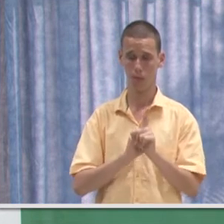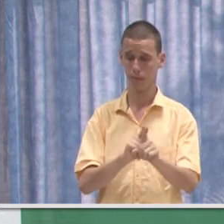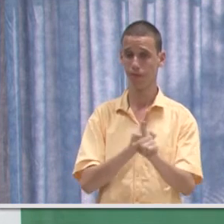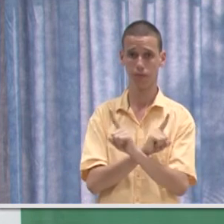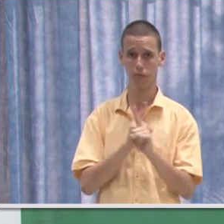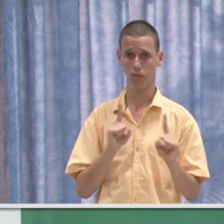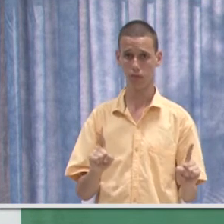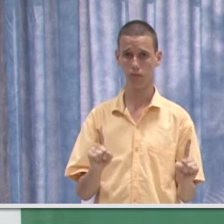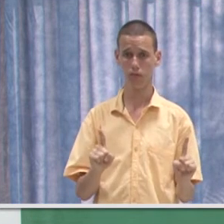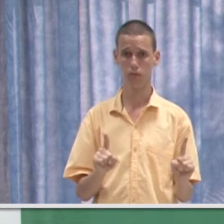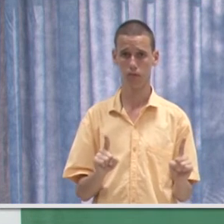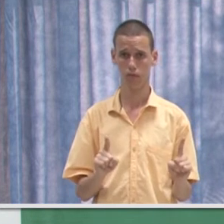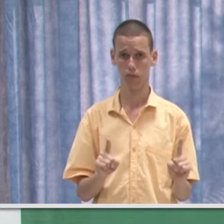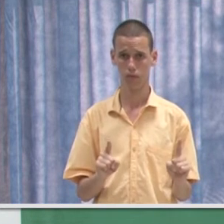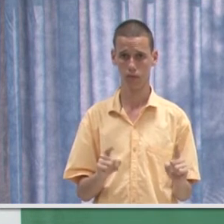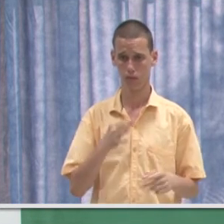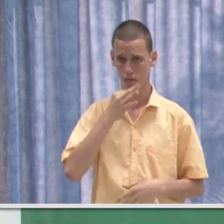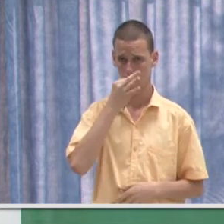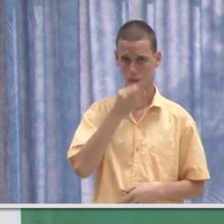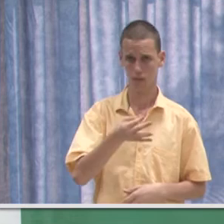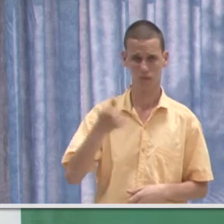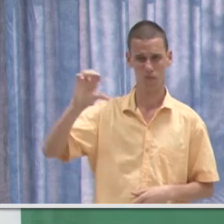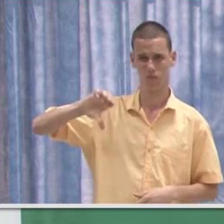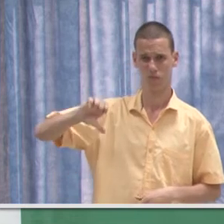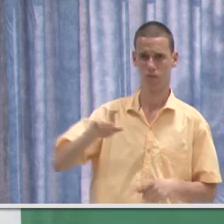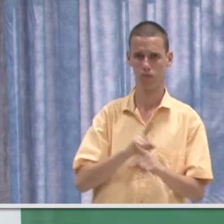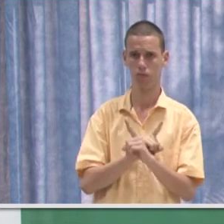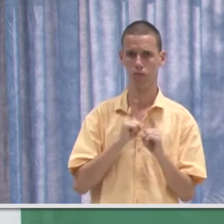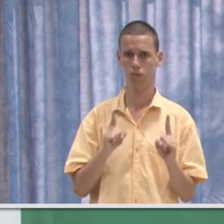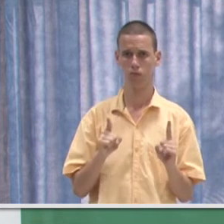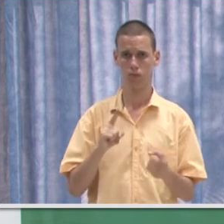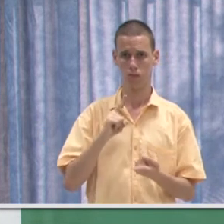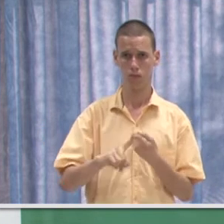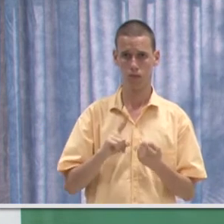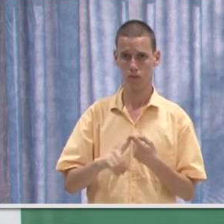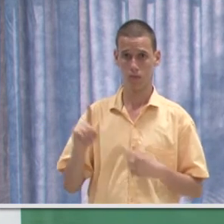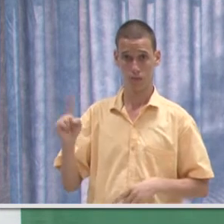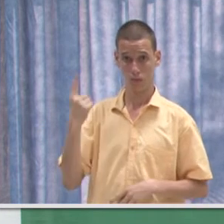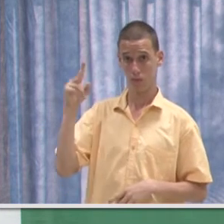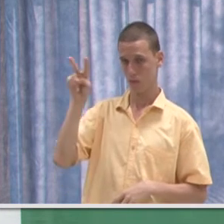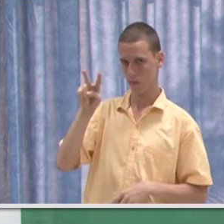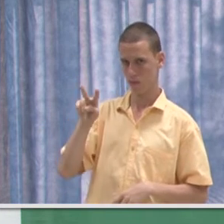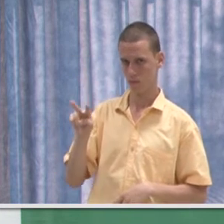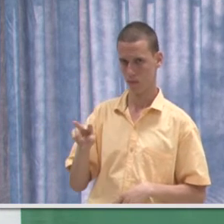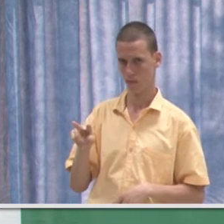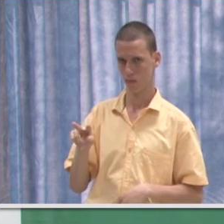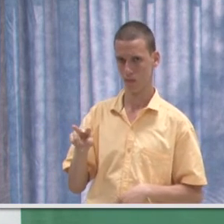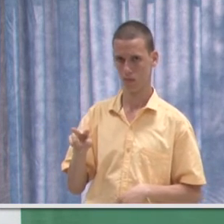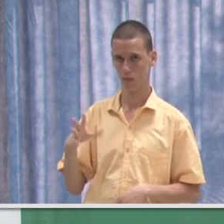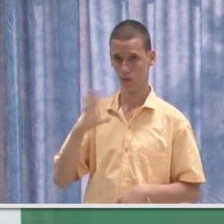complètement, mais c'est maintenant que vous pouvez observer qui est arrivé. Là-bas avec sa produit. Et bon pays qui ne prend qui peut servir en ce